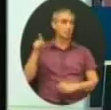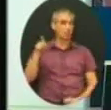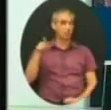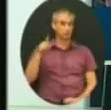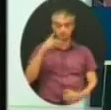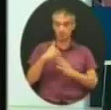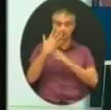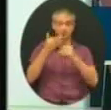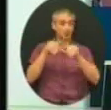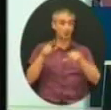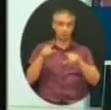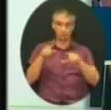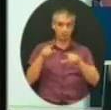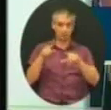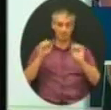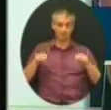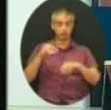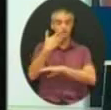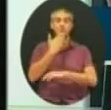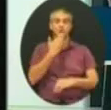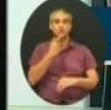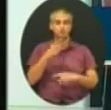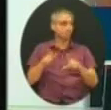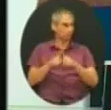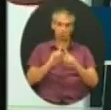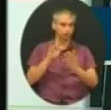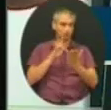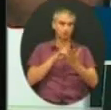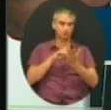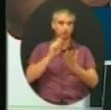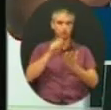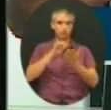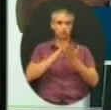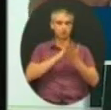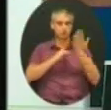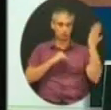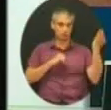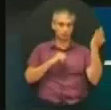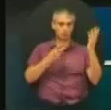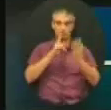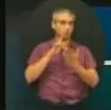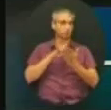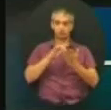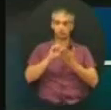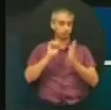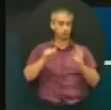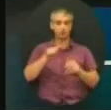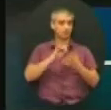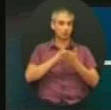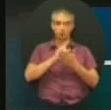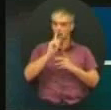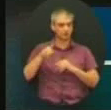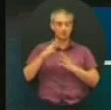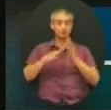שהן מחוץ לגבולה הריבוני של מדינת ישראל. כמו שלא יושבים שופטים מניו יורק. אז רגע, אז לא לבחור בו בכלל לבית משפט העליון? לא יושבים שופטים מניו יורק, גם לא צריכים